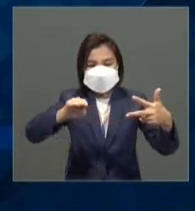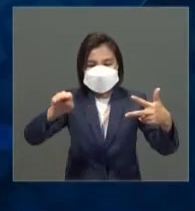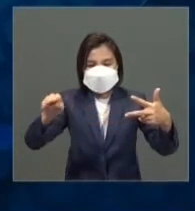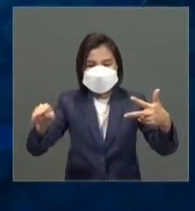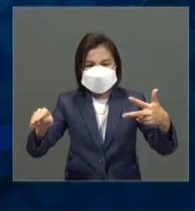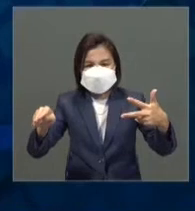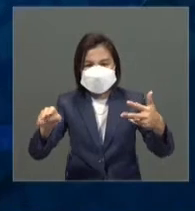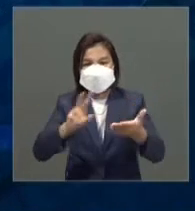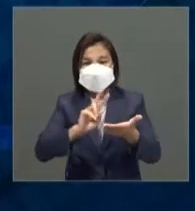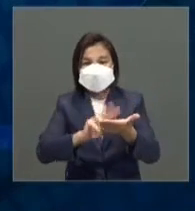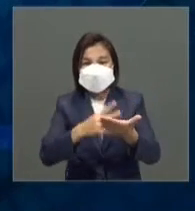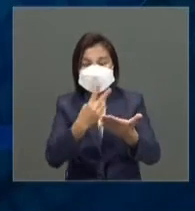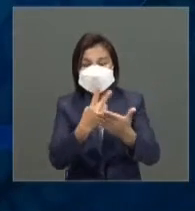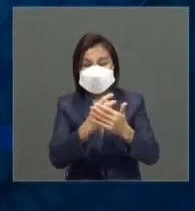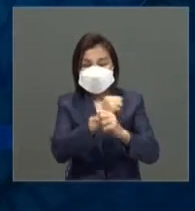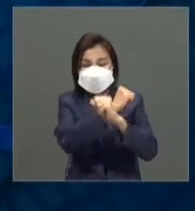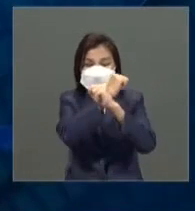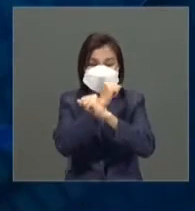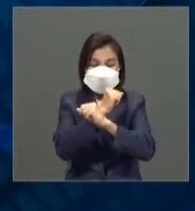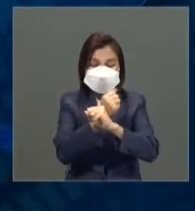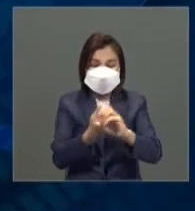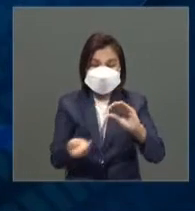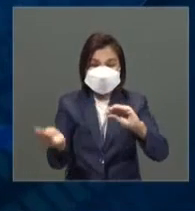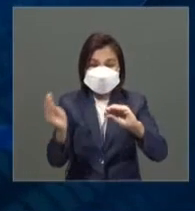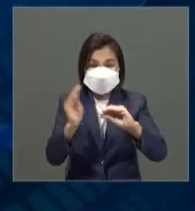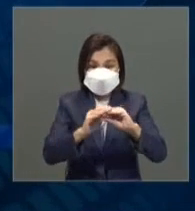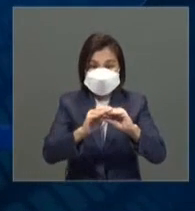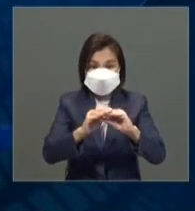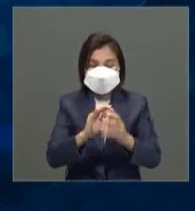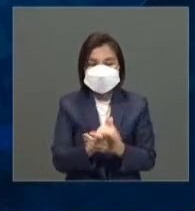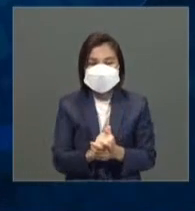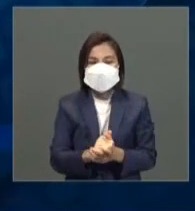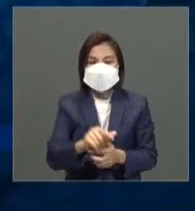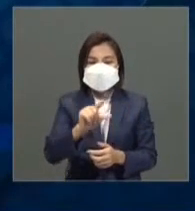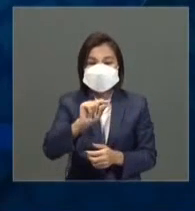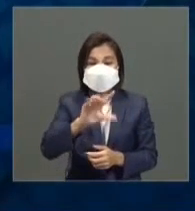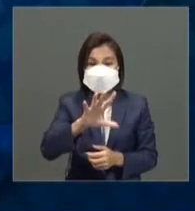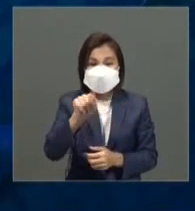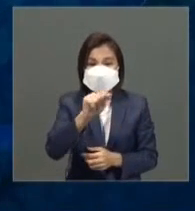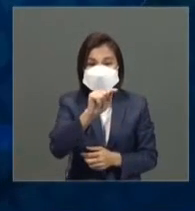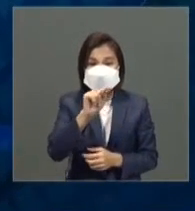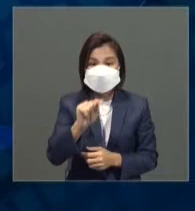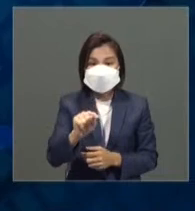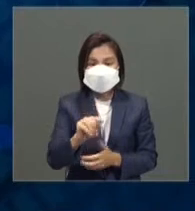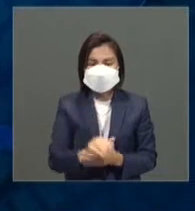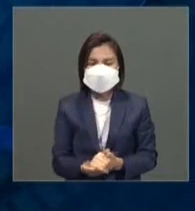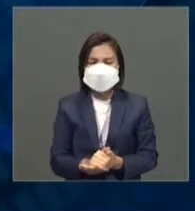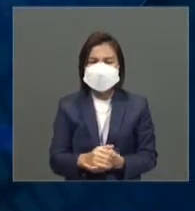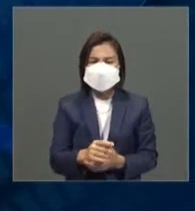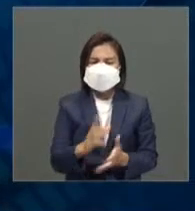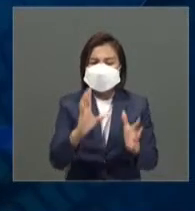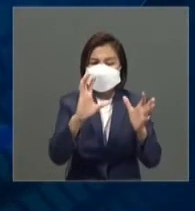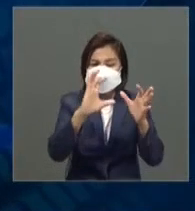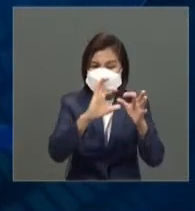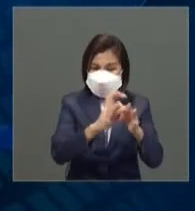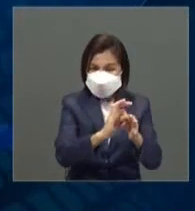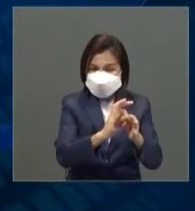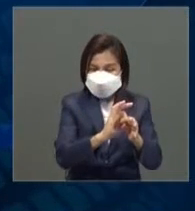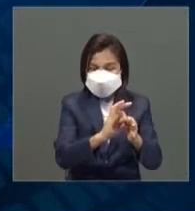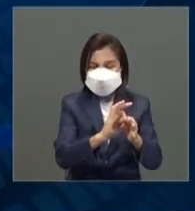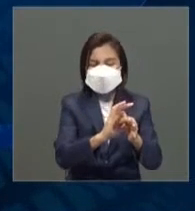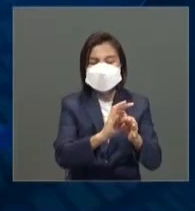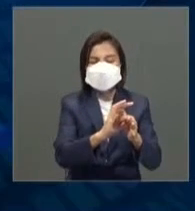ก 5% เนี่ยครับเป็น 25% คำว่า 25% นี้ต้องพึ่งพาอะไรบ้างครับก็คือล็อกดาวน์ที่มีประสิทธิ